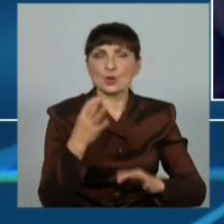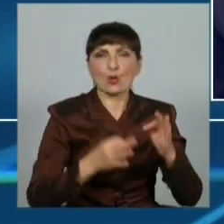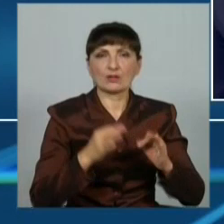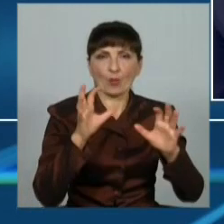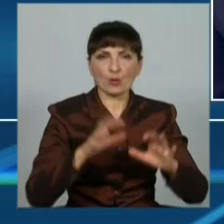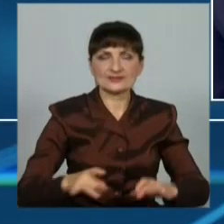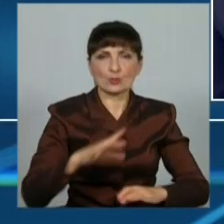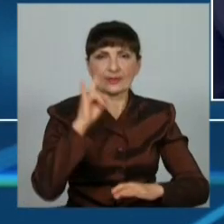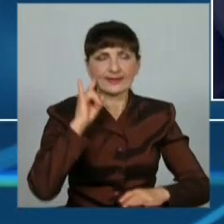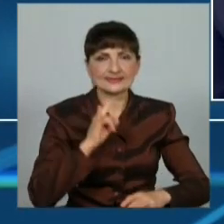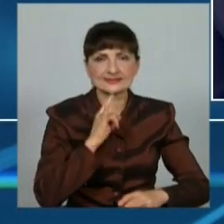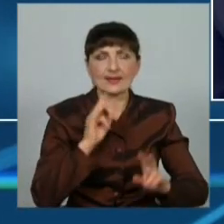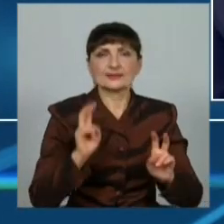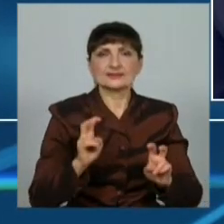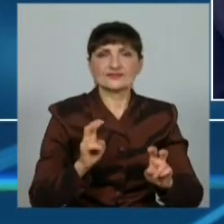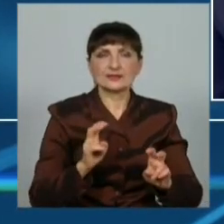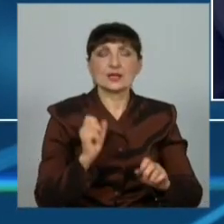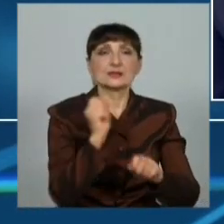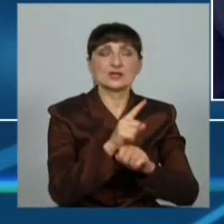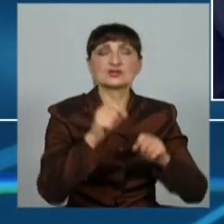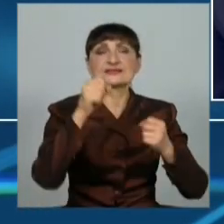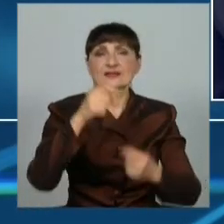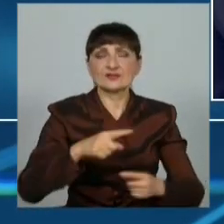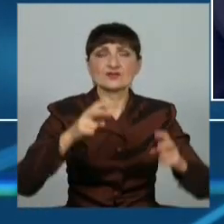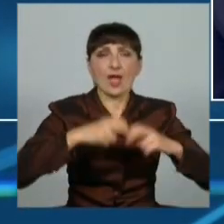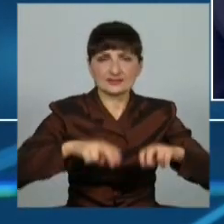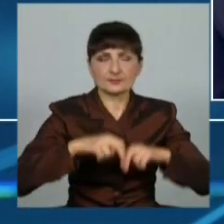кодекса Республики Казахстан. Назначены